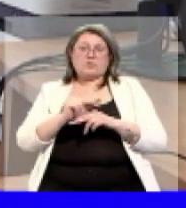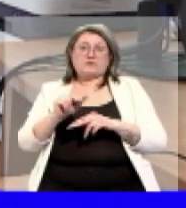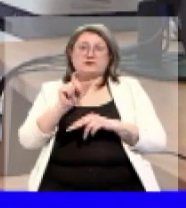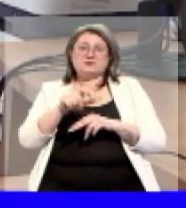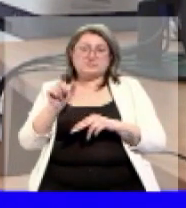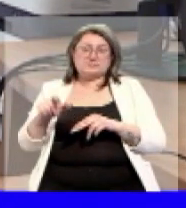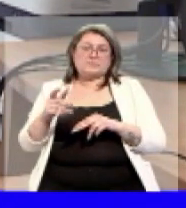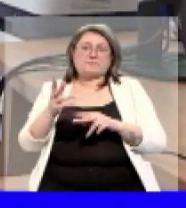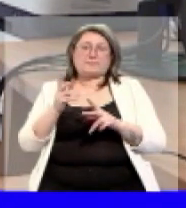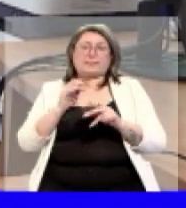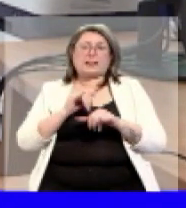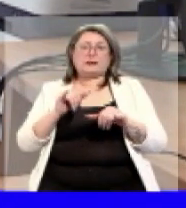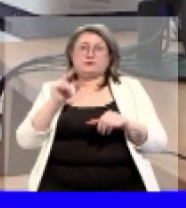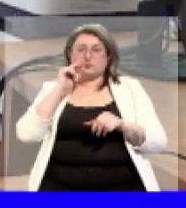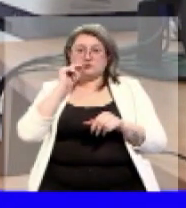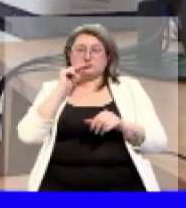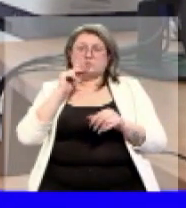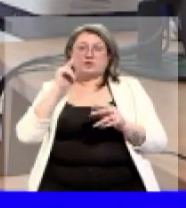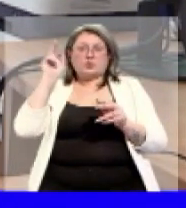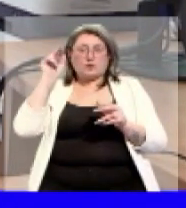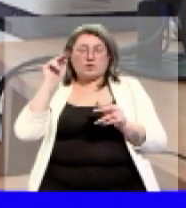үйректерді өсіру,